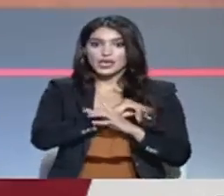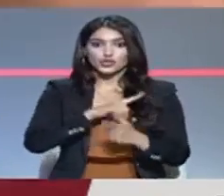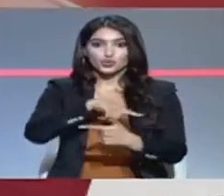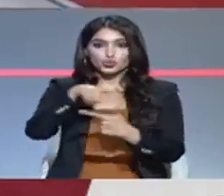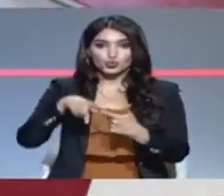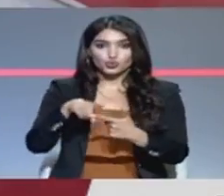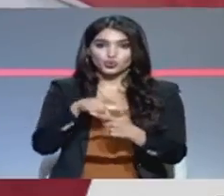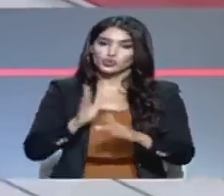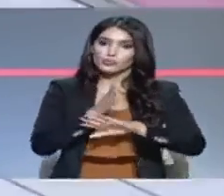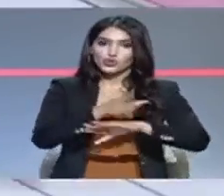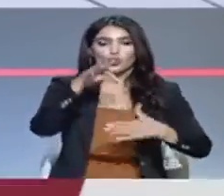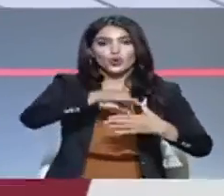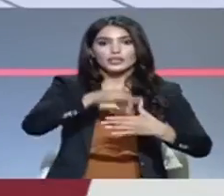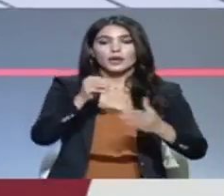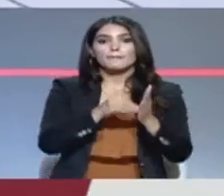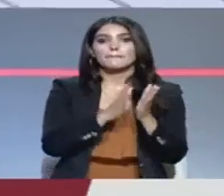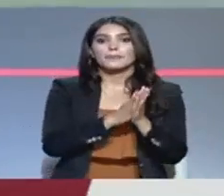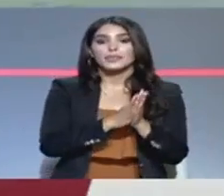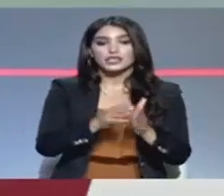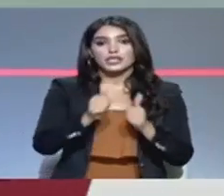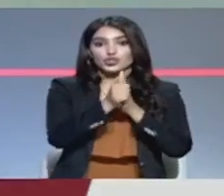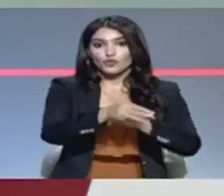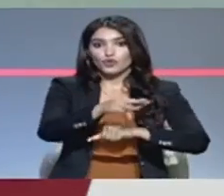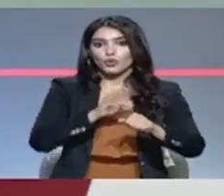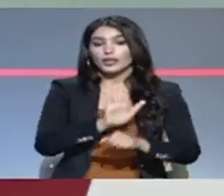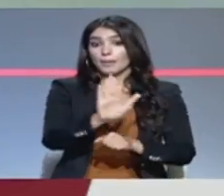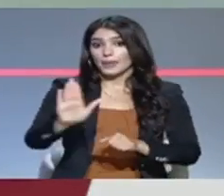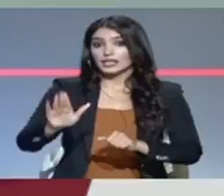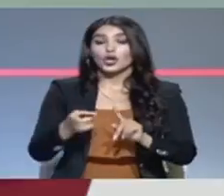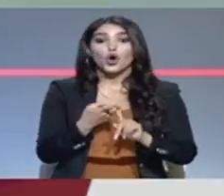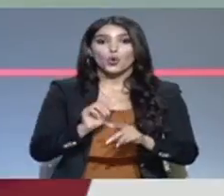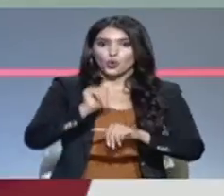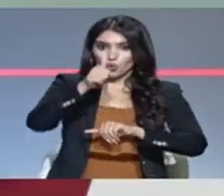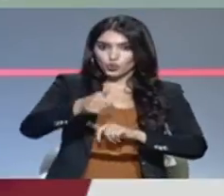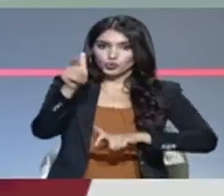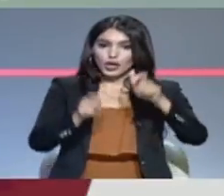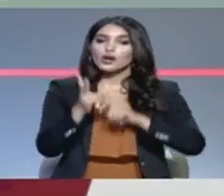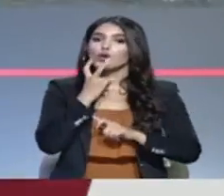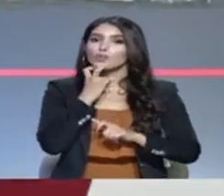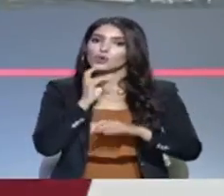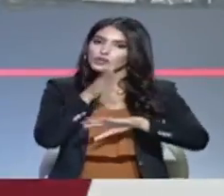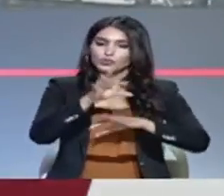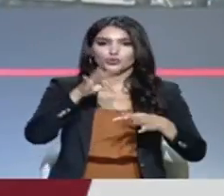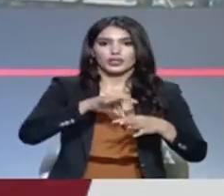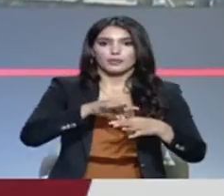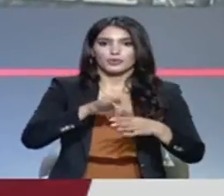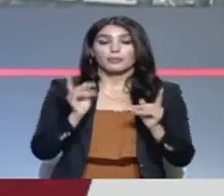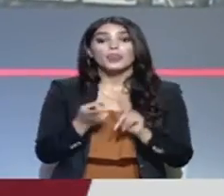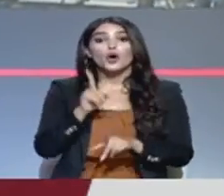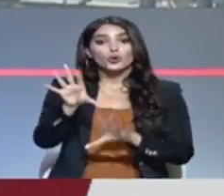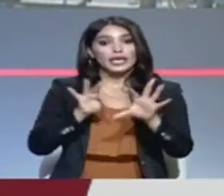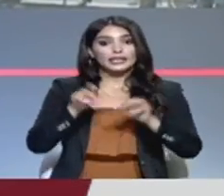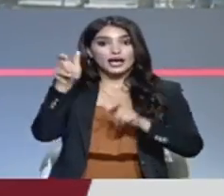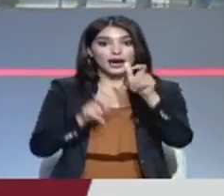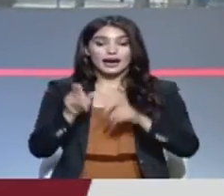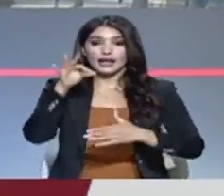والأمنيين المسجلين بالدوائر الانتخابية المعنية على أن يقترع غدا عموم الناخبين. ويختار